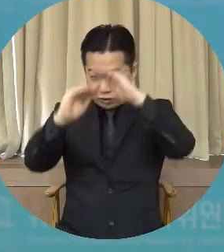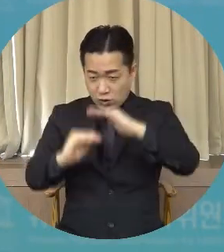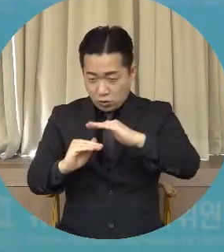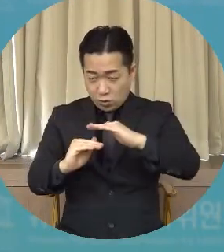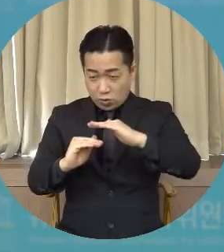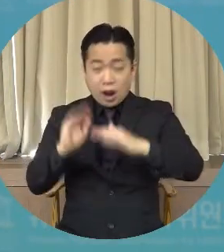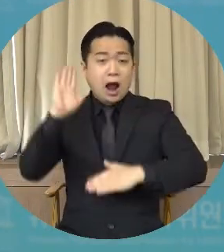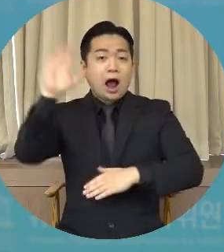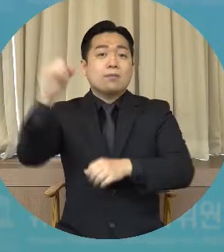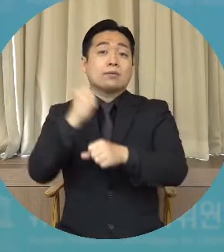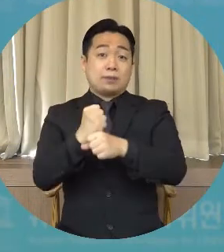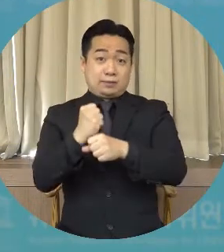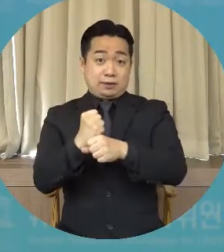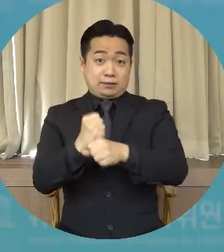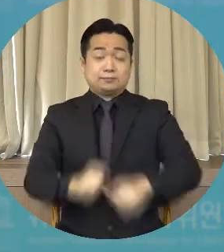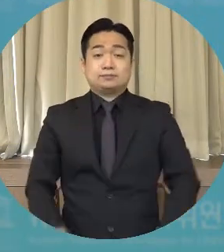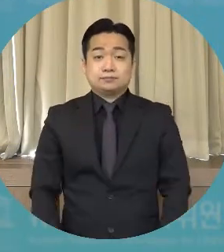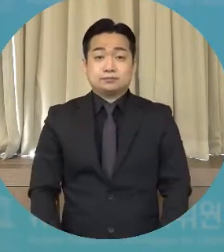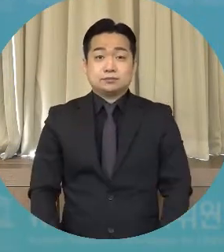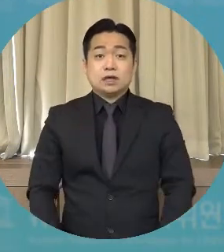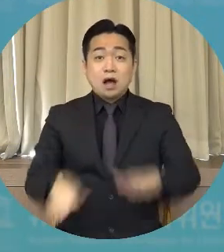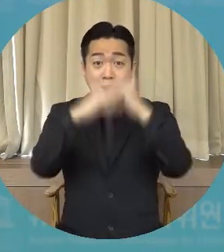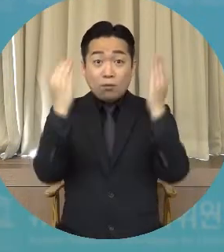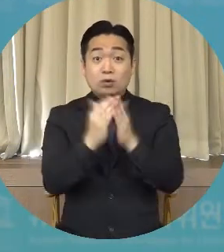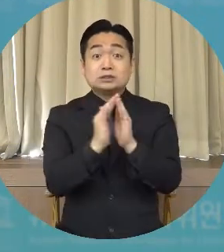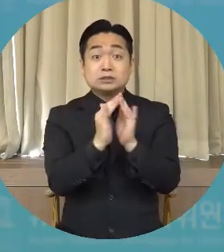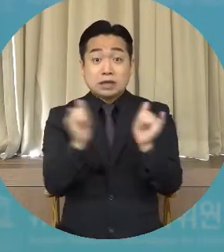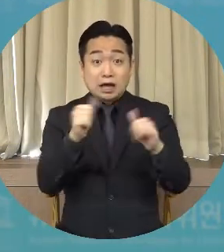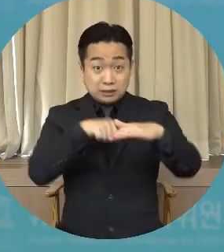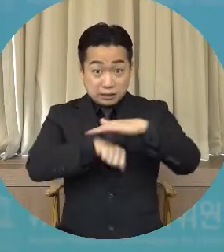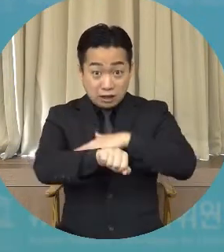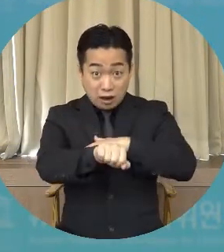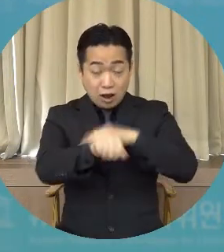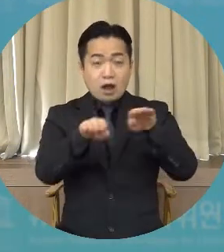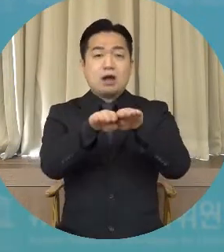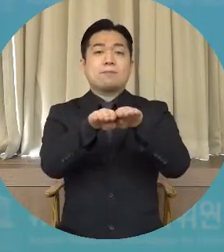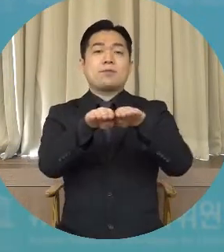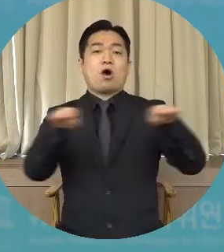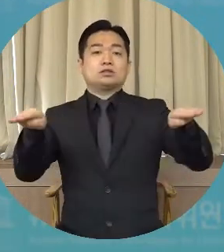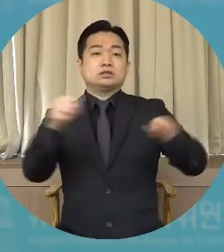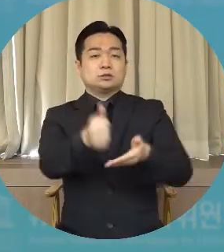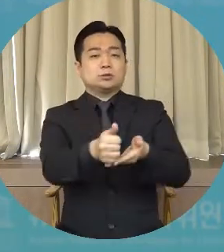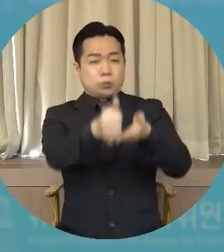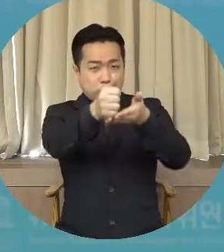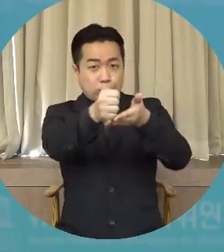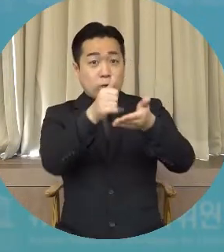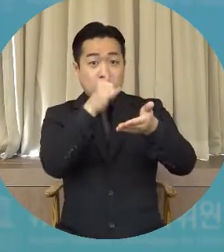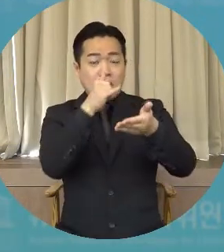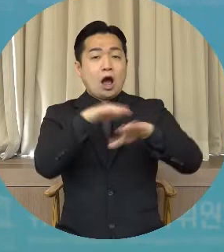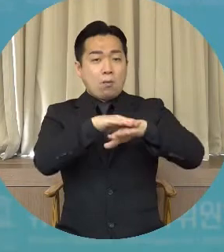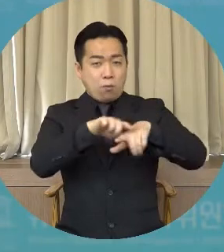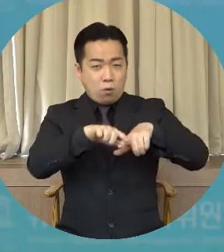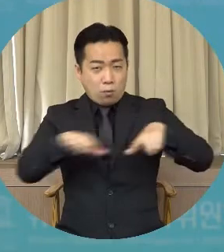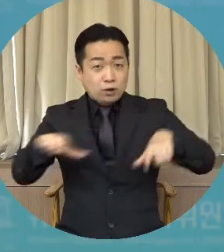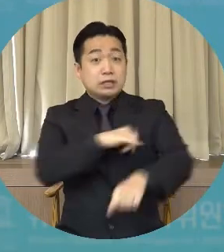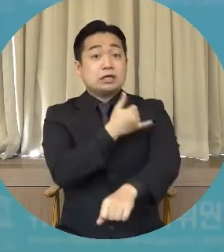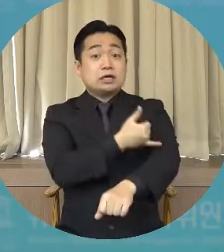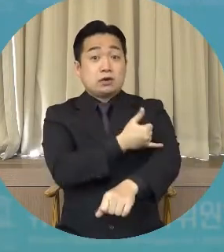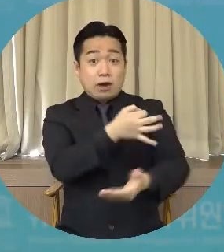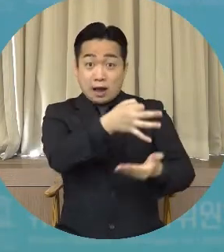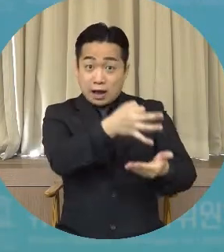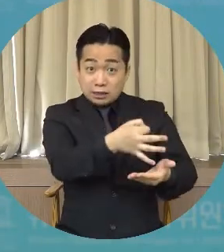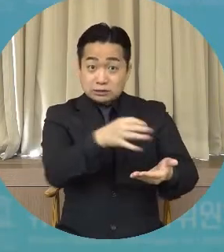전망입니다. 모든 사람은 태어날 때부터 평등하고 존엄하며 이러한 보편적 인권의 가치는